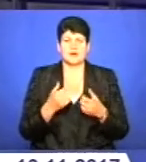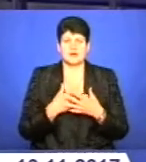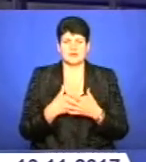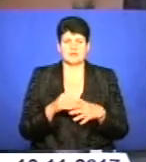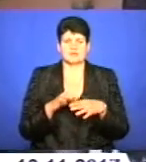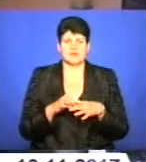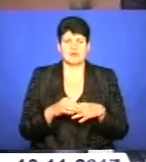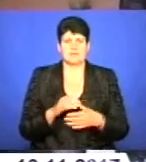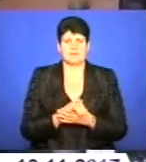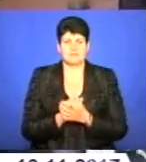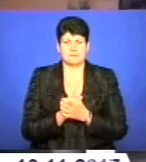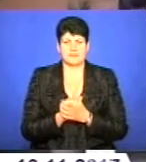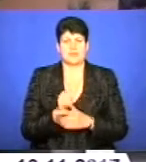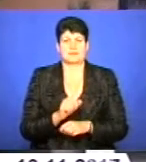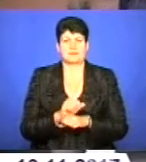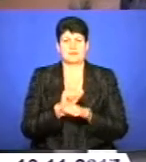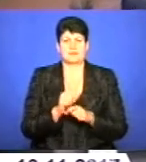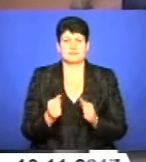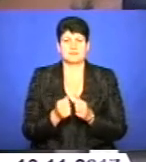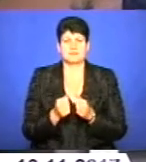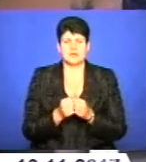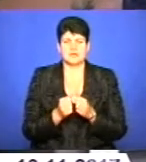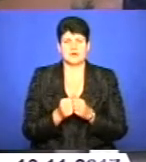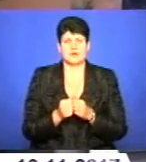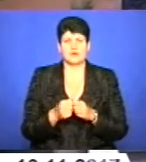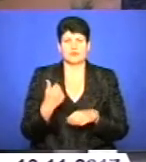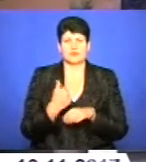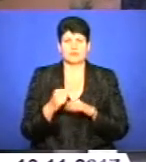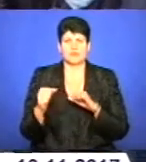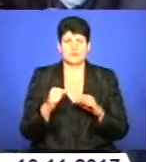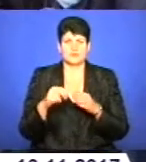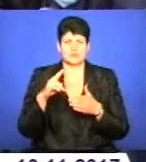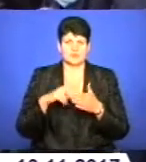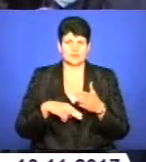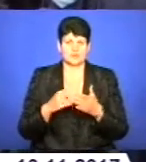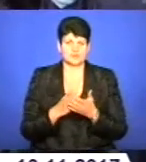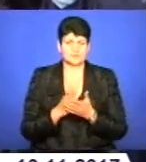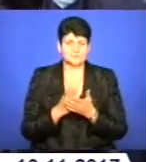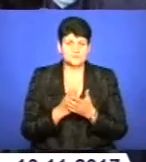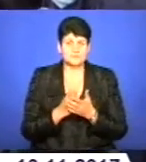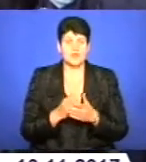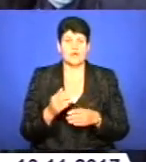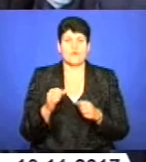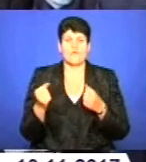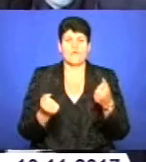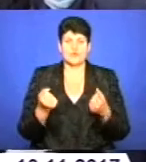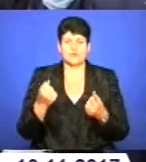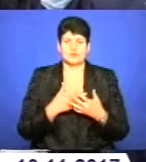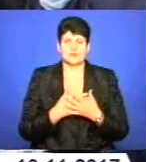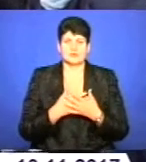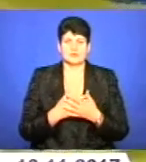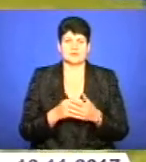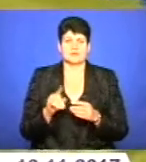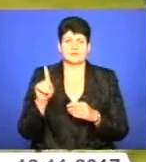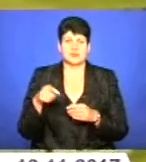мирний мітинг під стінами Головного управління Державної фіскальної служби в Тернопільській області. Водії та активісти вимагали